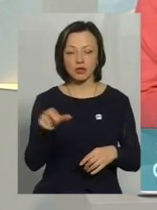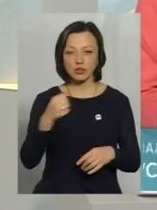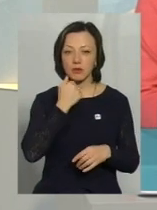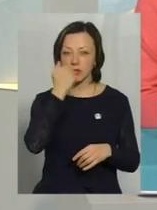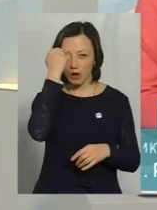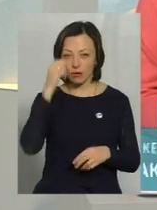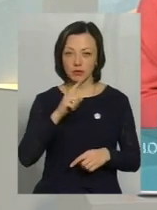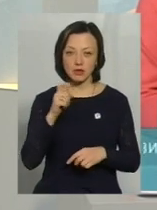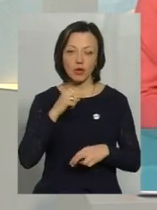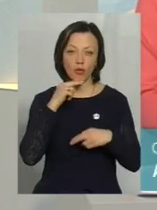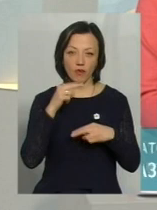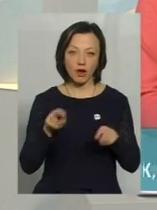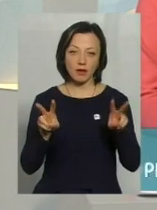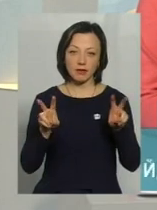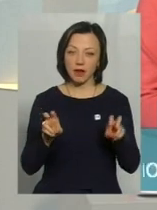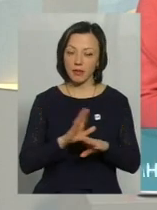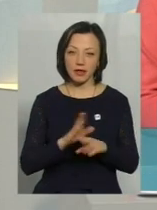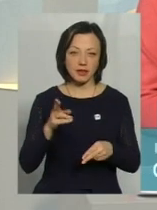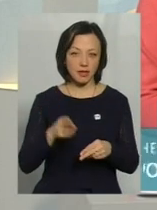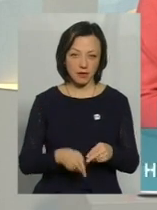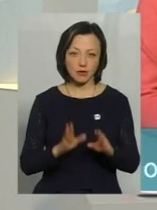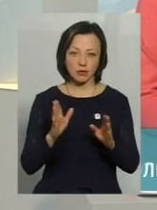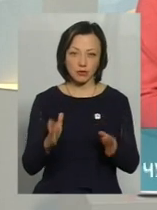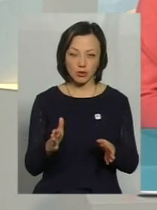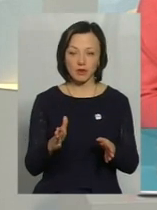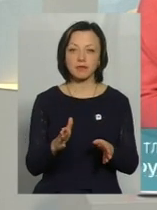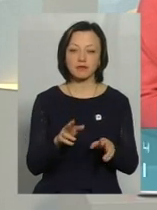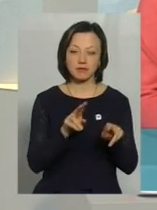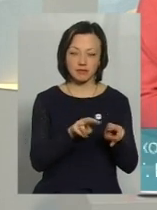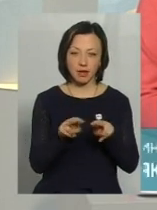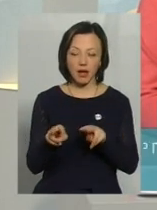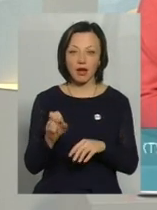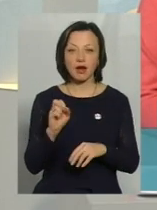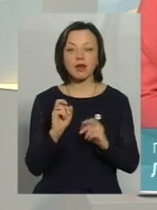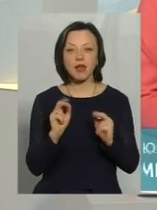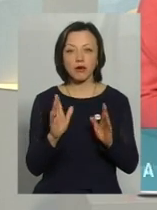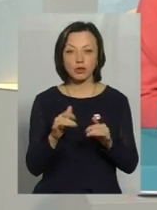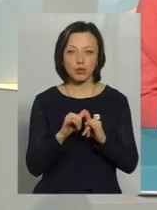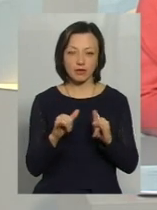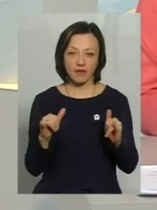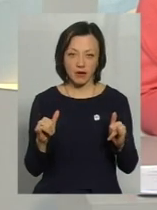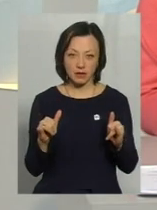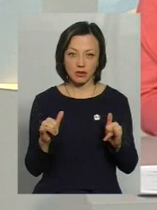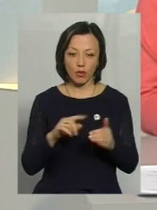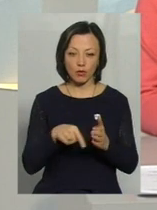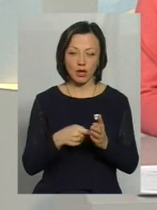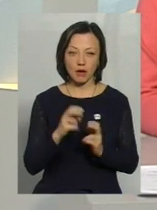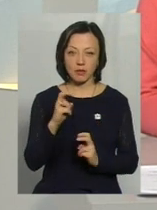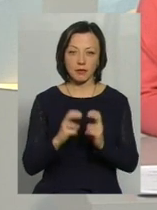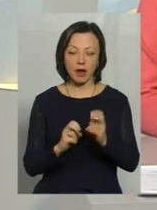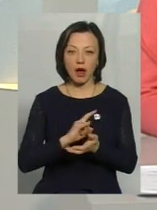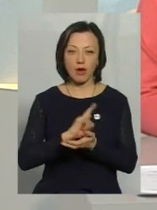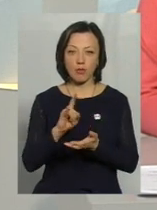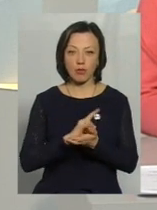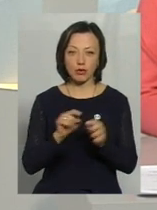дякую за увагу. Тема не завершена. Ми будемо тримати руку на пульсі про те, як буде розвиватись комунальне підприємство